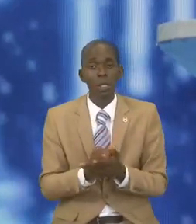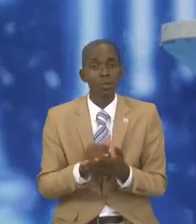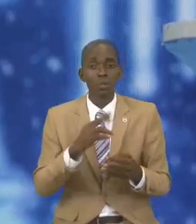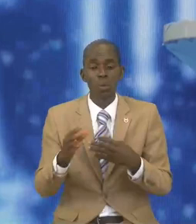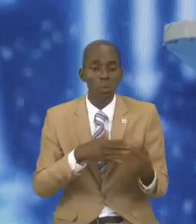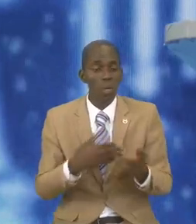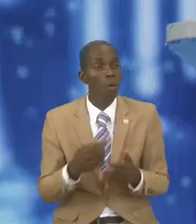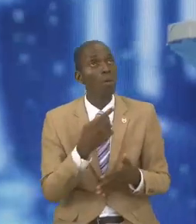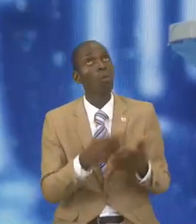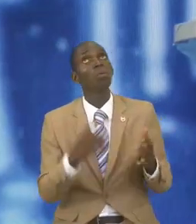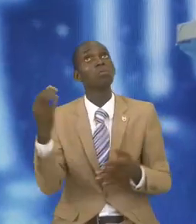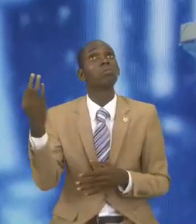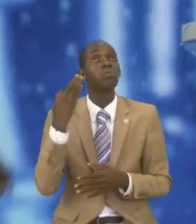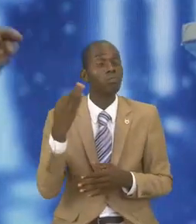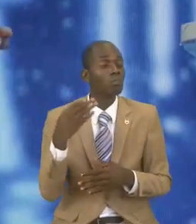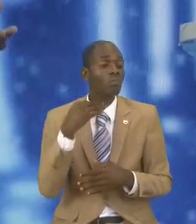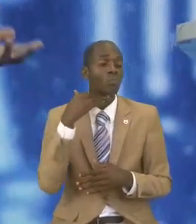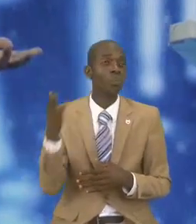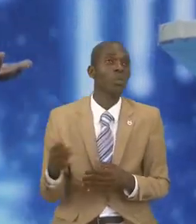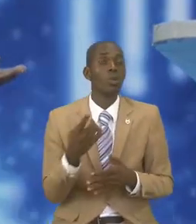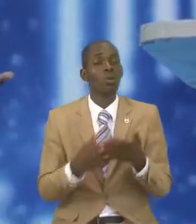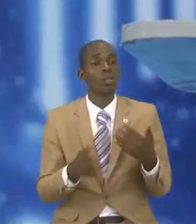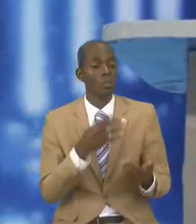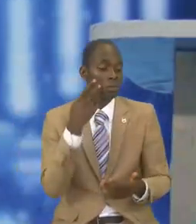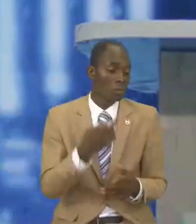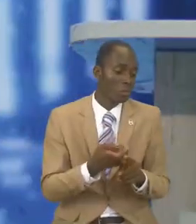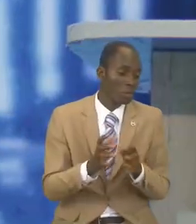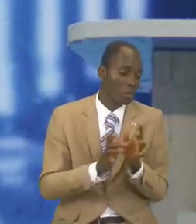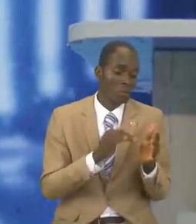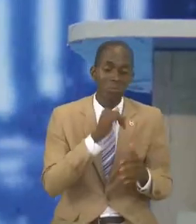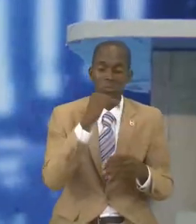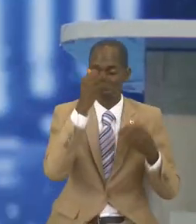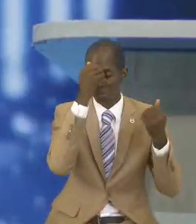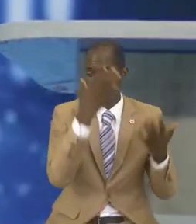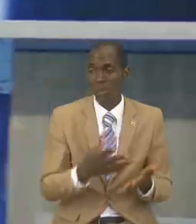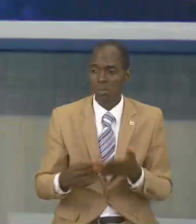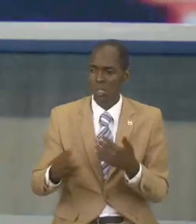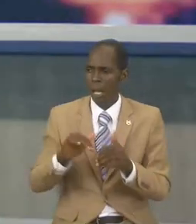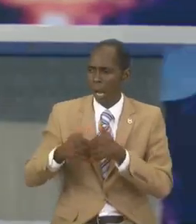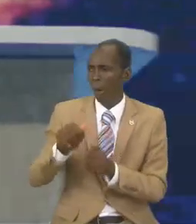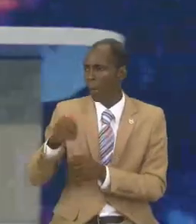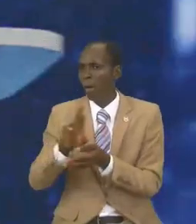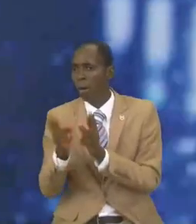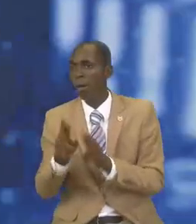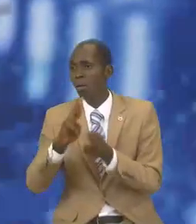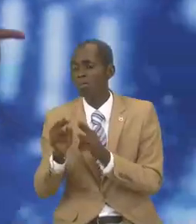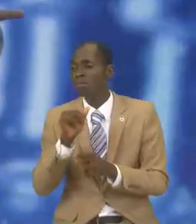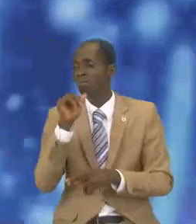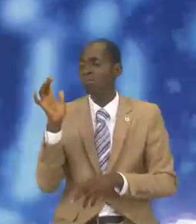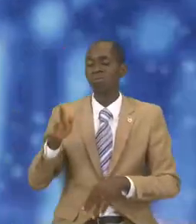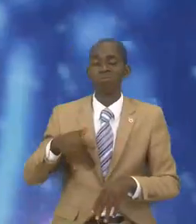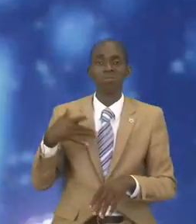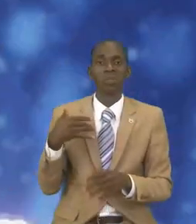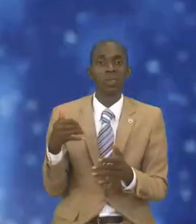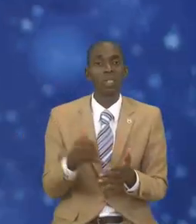importe ce que nous prêchons, peu importe ce que nous lisons dans la Bible, peu importe comment les autres se répandent,